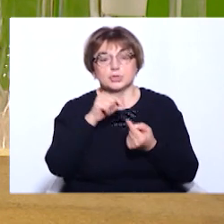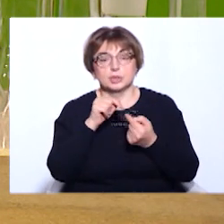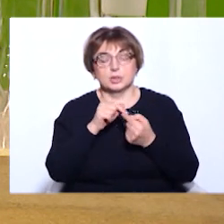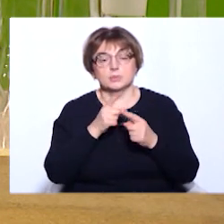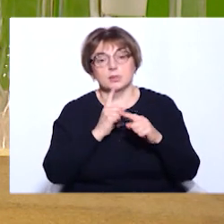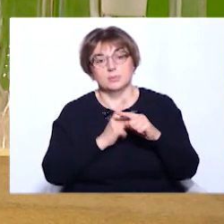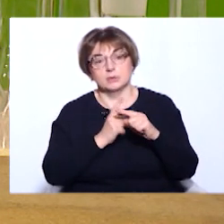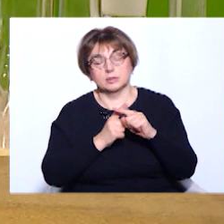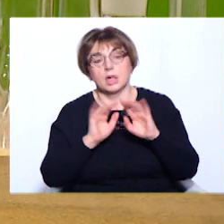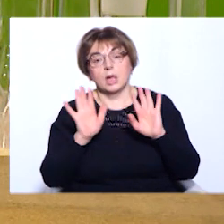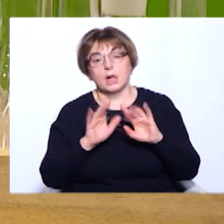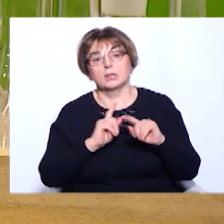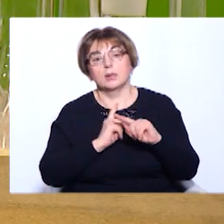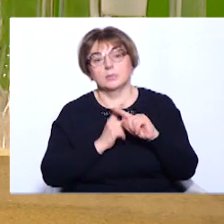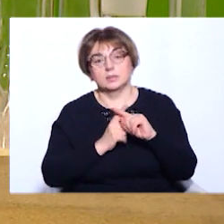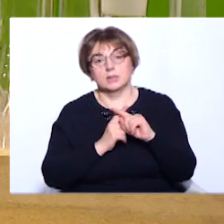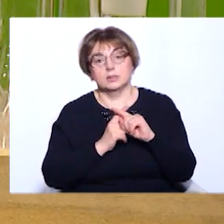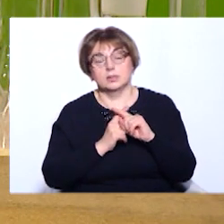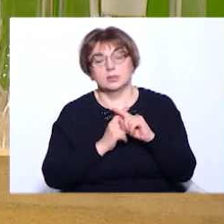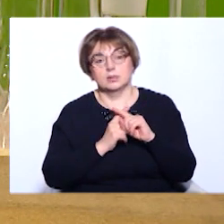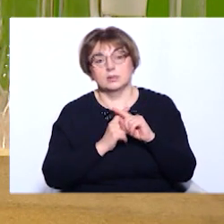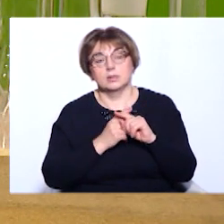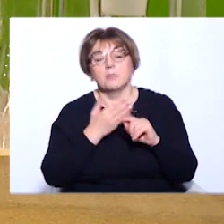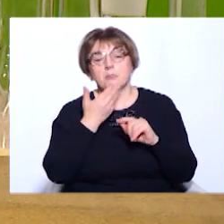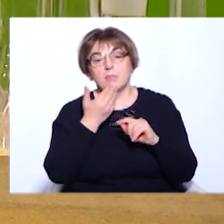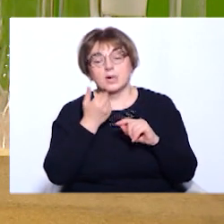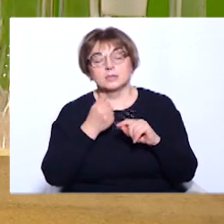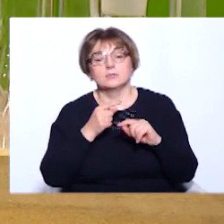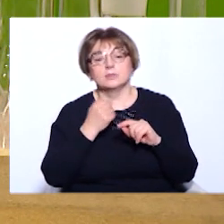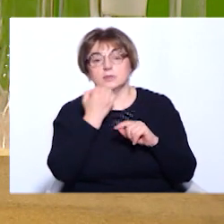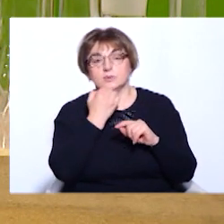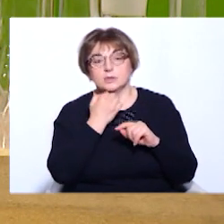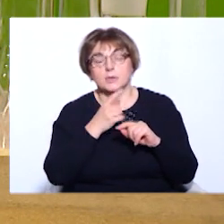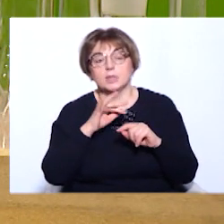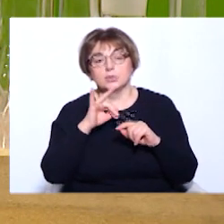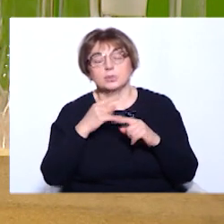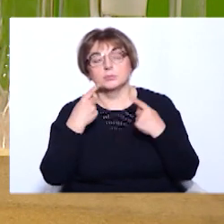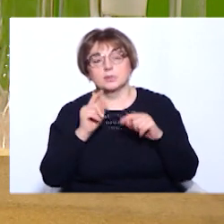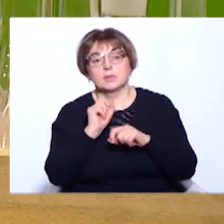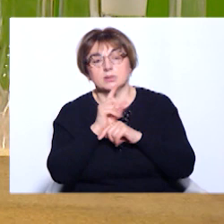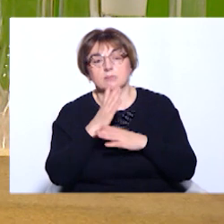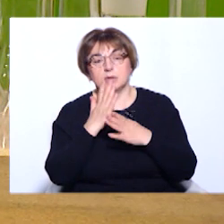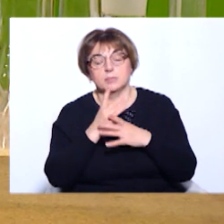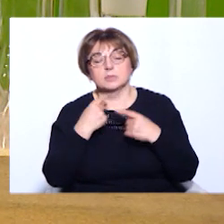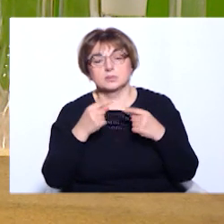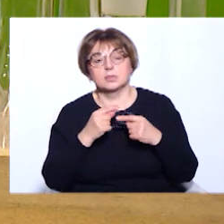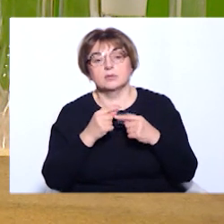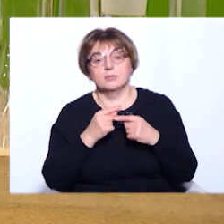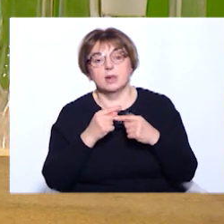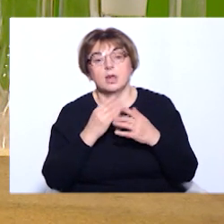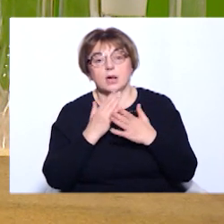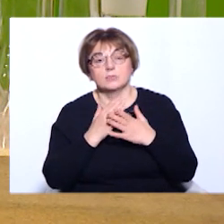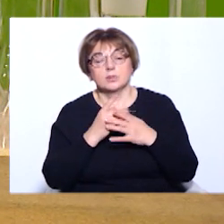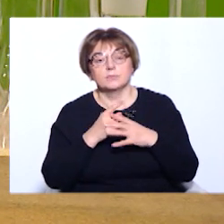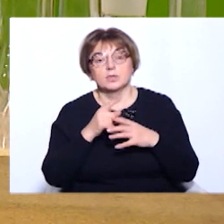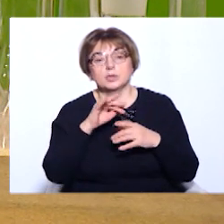შესაბამისი მეტალის ან არამეტალის მარტივი ნივთიერებისაგან. ანუ იონს კიდევ სხვა ფუნქციები და სხვა დატვირთვა აქვს და თქვენ